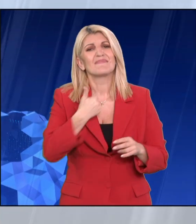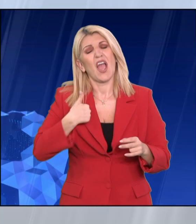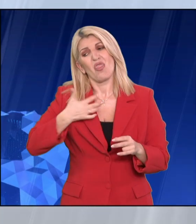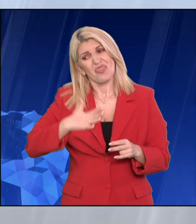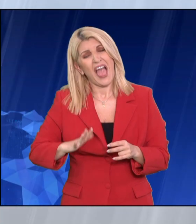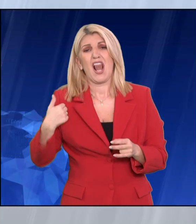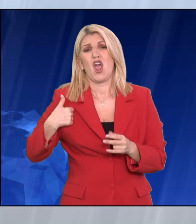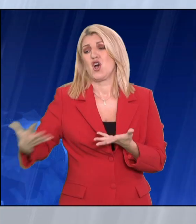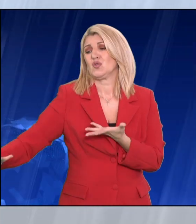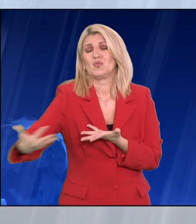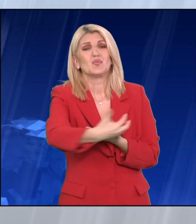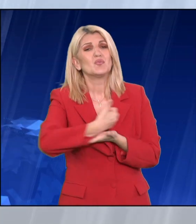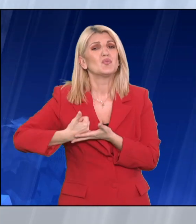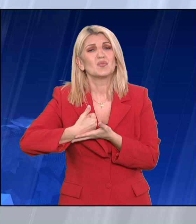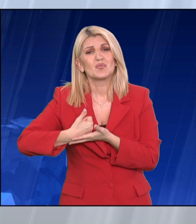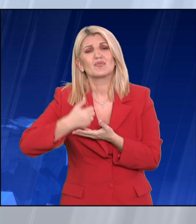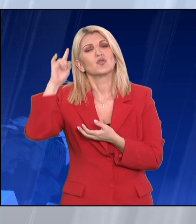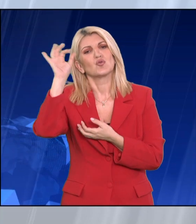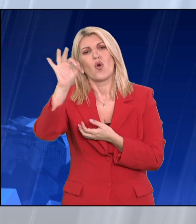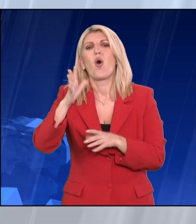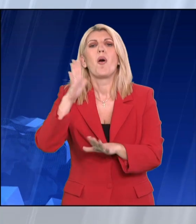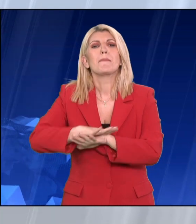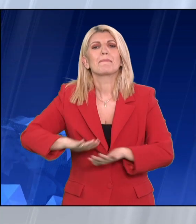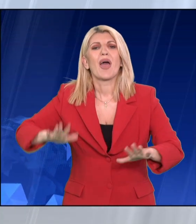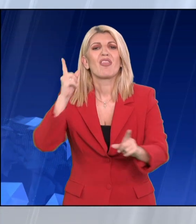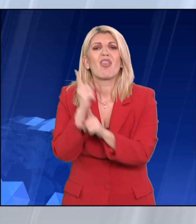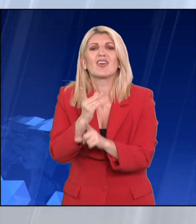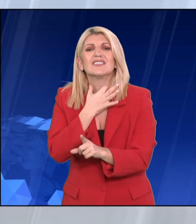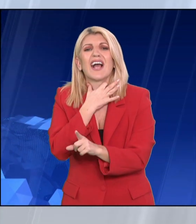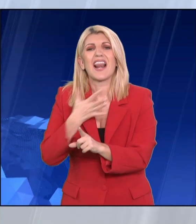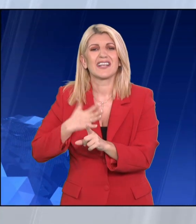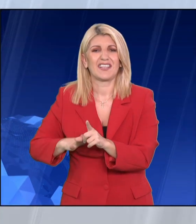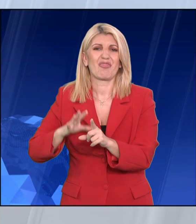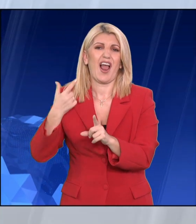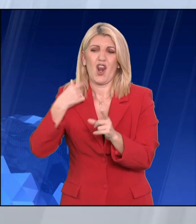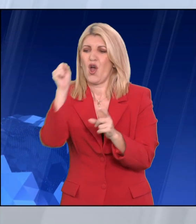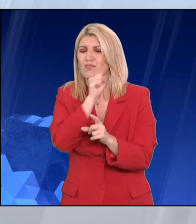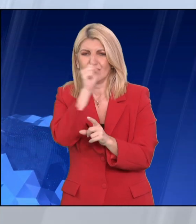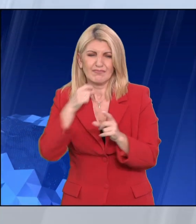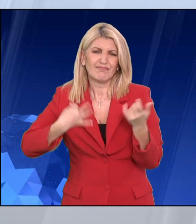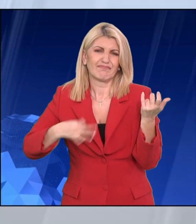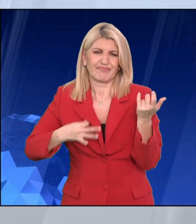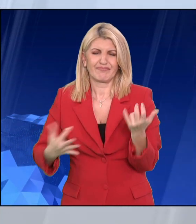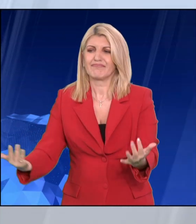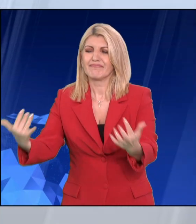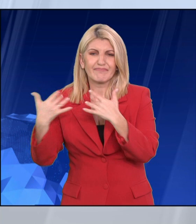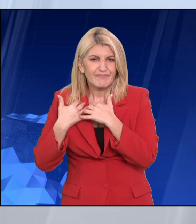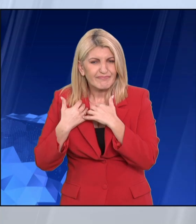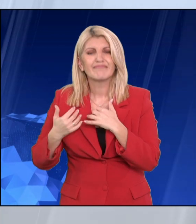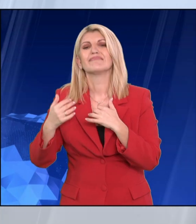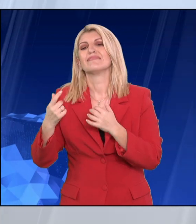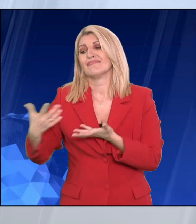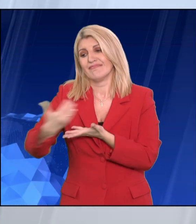ο Καράς. Με 300.000 δραχμές του απάντησαν. Και εκείνος αμέσως ζήτησε από συνεργάτη του να κόψει ένα χαρτί, δηλαδή μια επιταγή